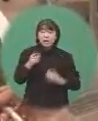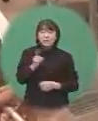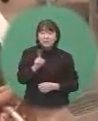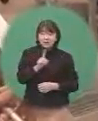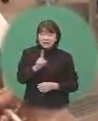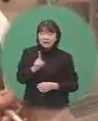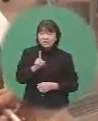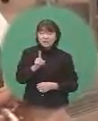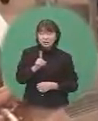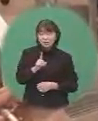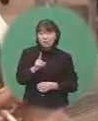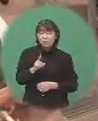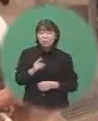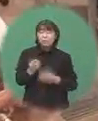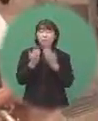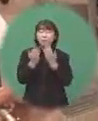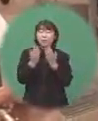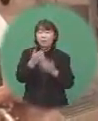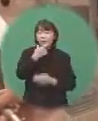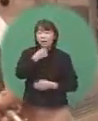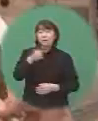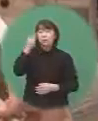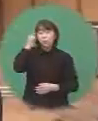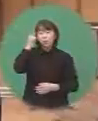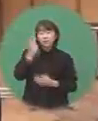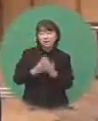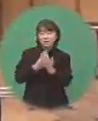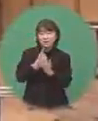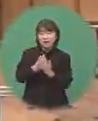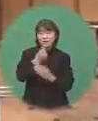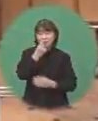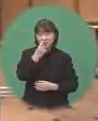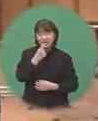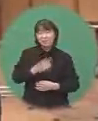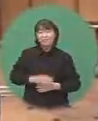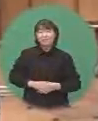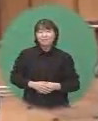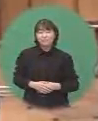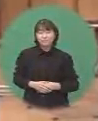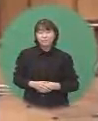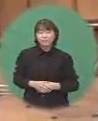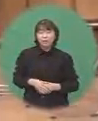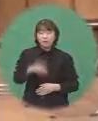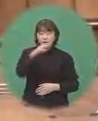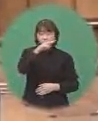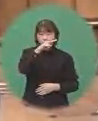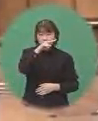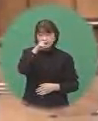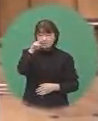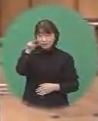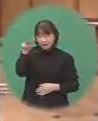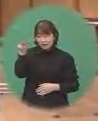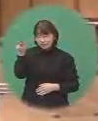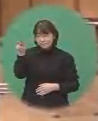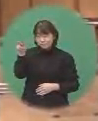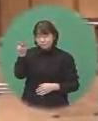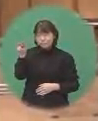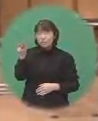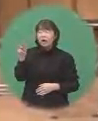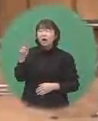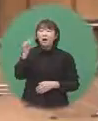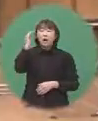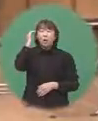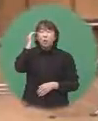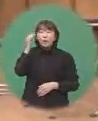くて、ちょっと出席させてもらいました。 周囲にこう気を配るというか、困っている人がい